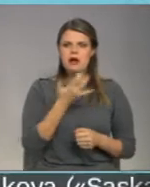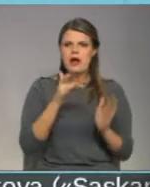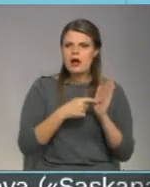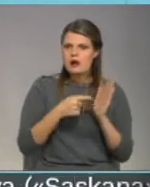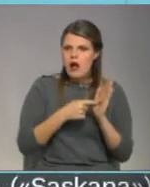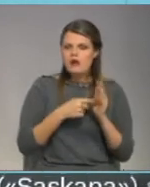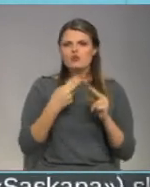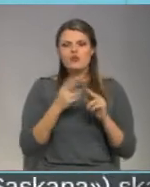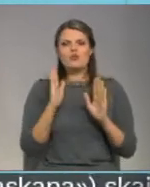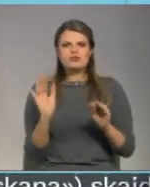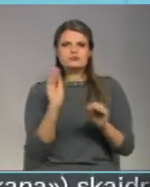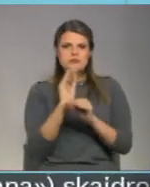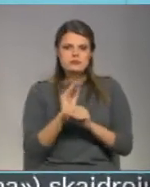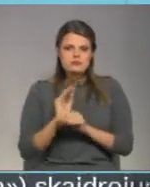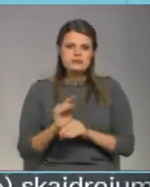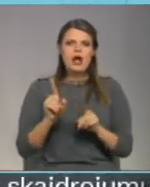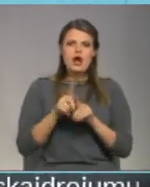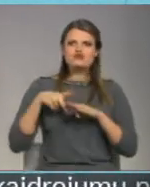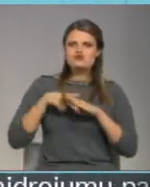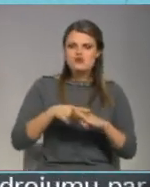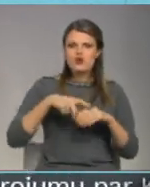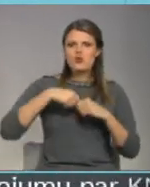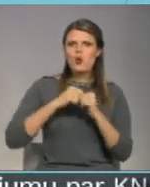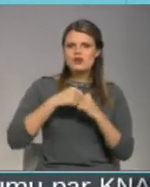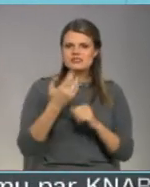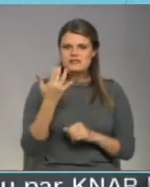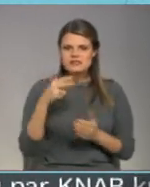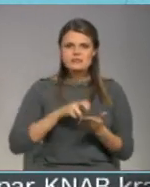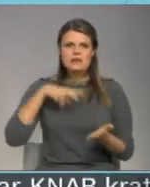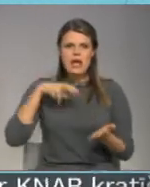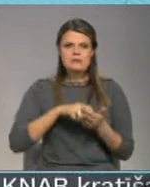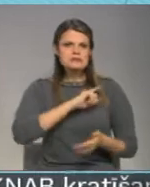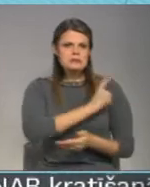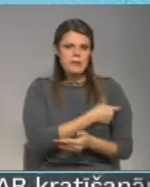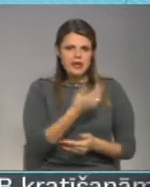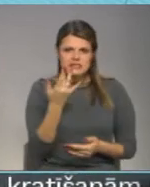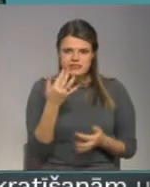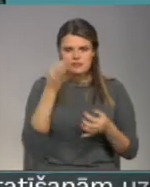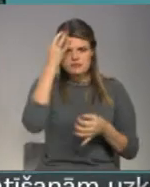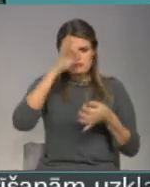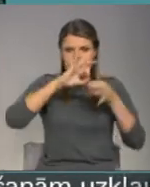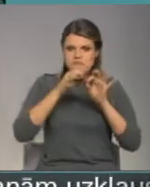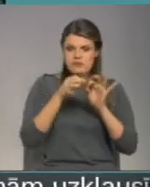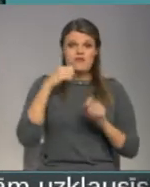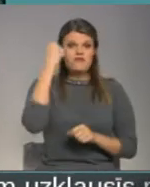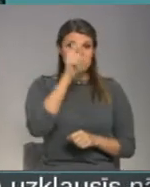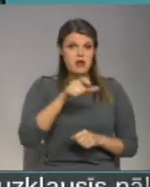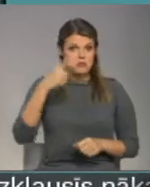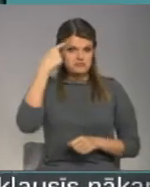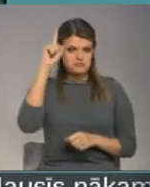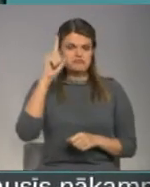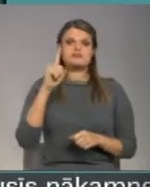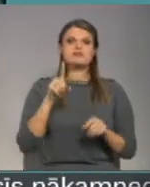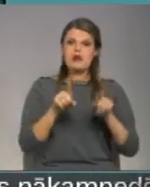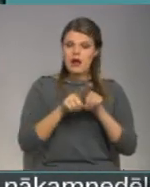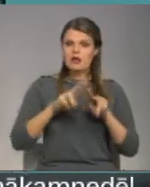dati tiks papildināti ar mērījumiem par slodzi uz locītavām, atspēriena spēku un citām metrikām. Valmieriešu radītais risinājums